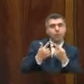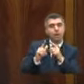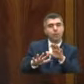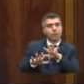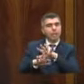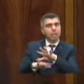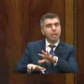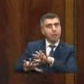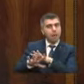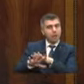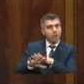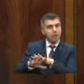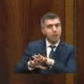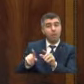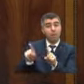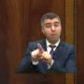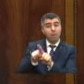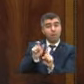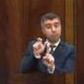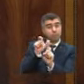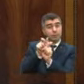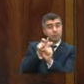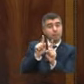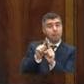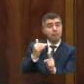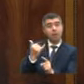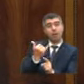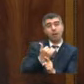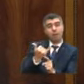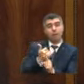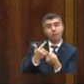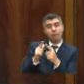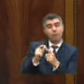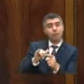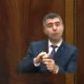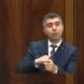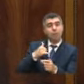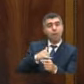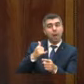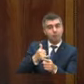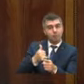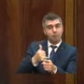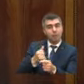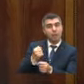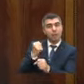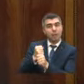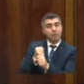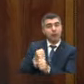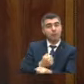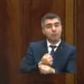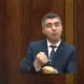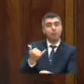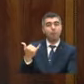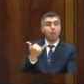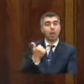والاجتماعية، واتخاذ تدابير فورية لإنقاذ الشباب من البطالة واليأس. هذا ناهيك